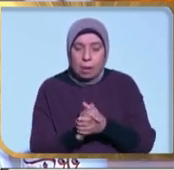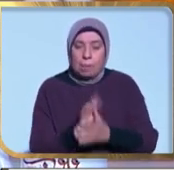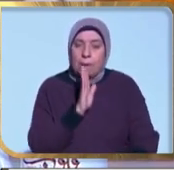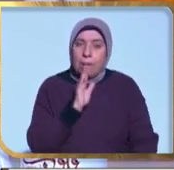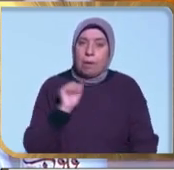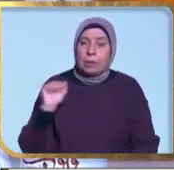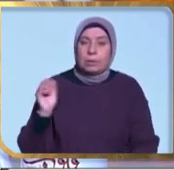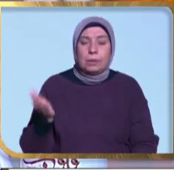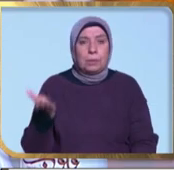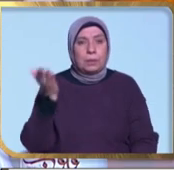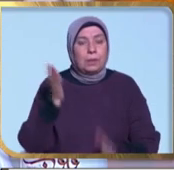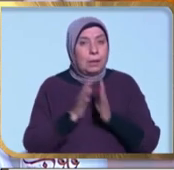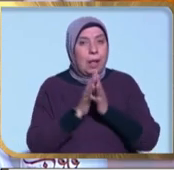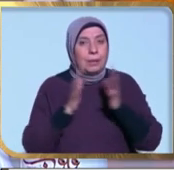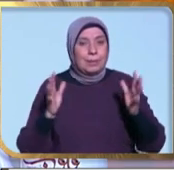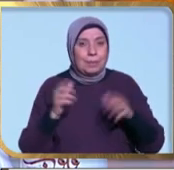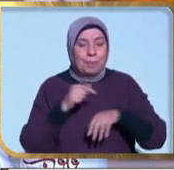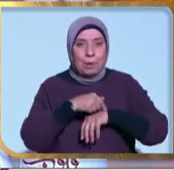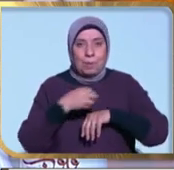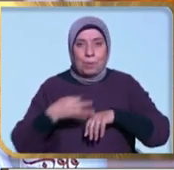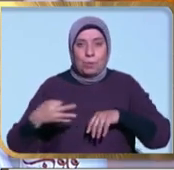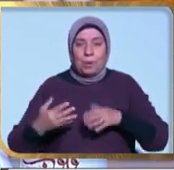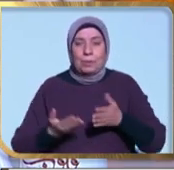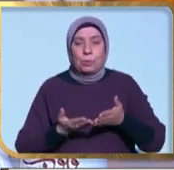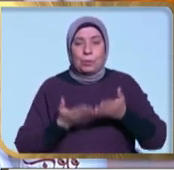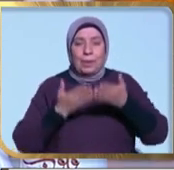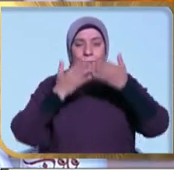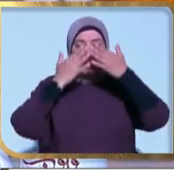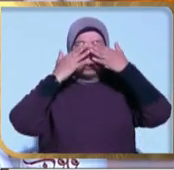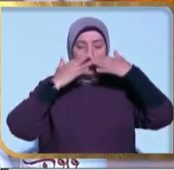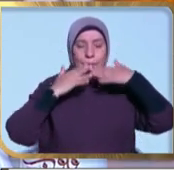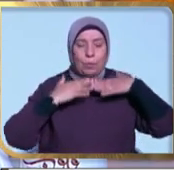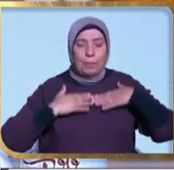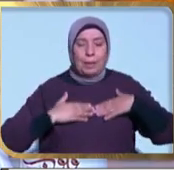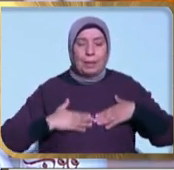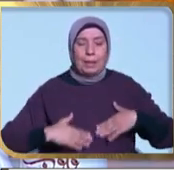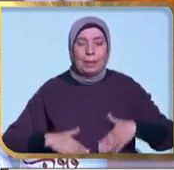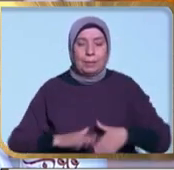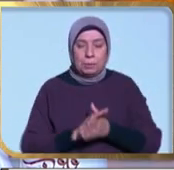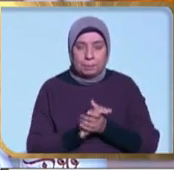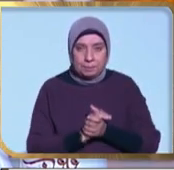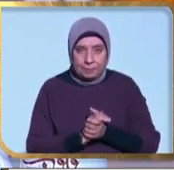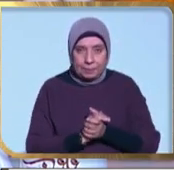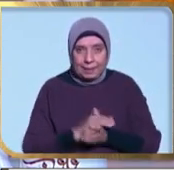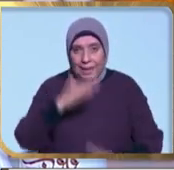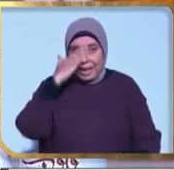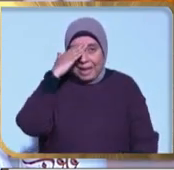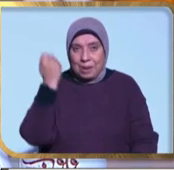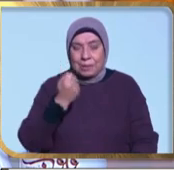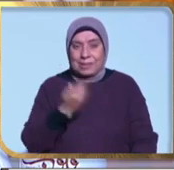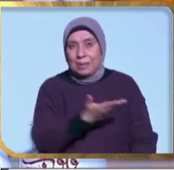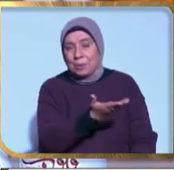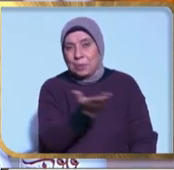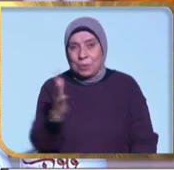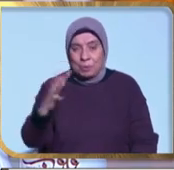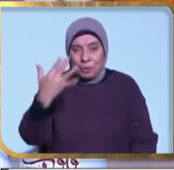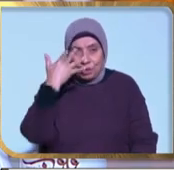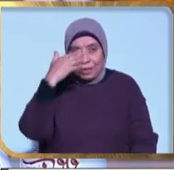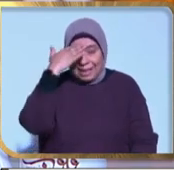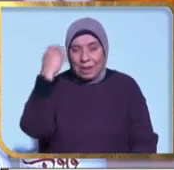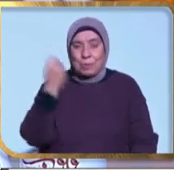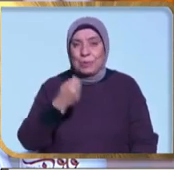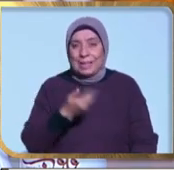قدره ومقداره العظيم اللهم في كل وقت وحين اللهم امين اهلا ومرحبا بكل مشاهدينا